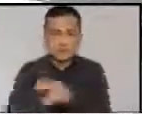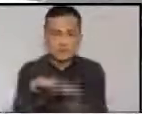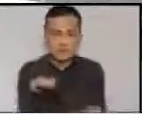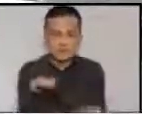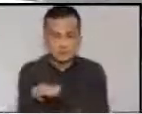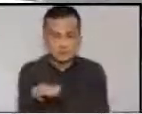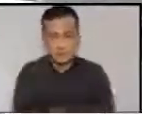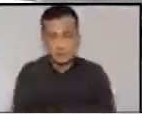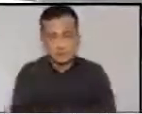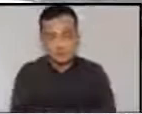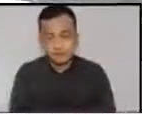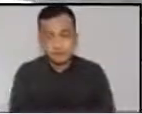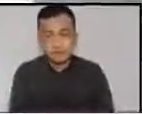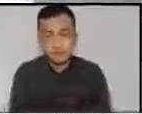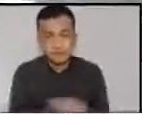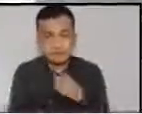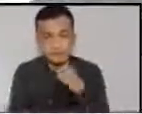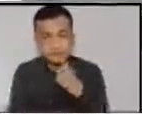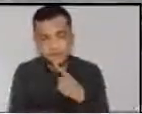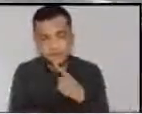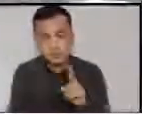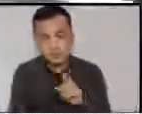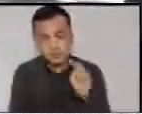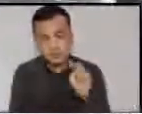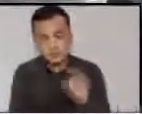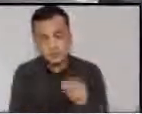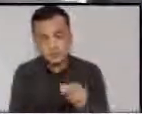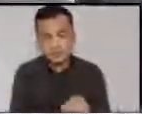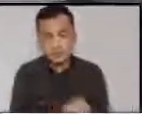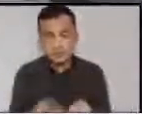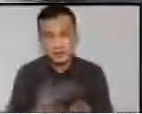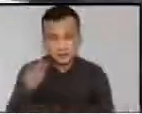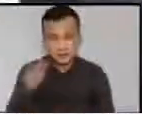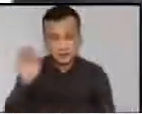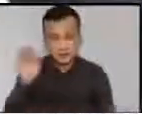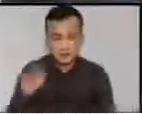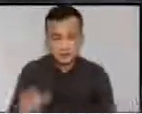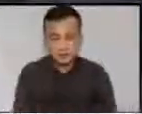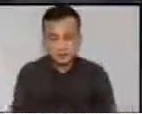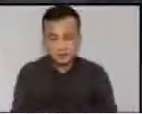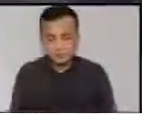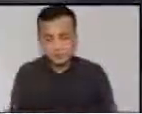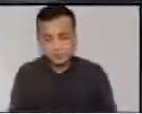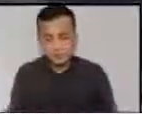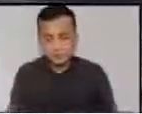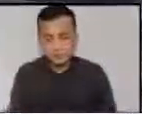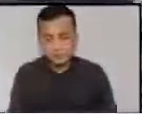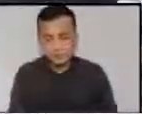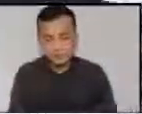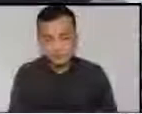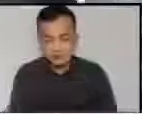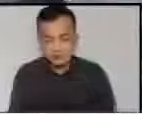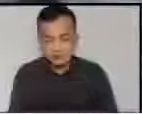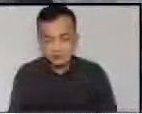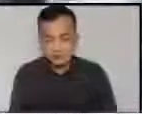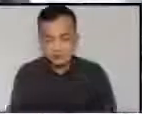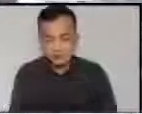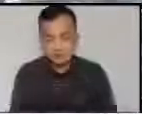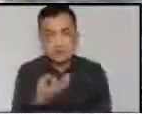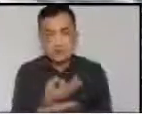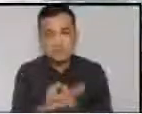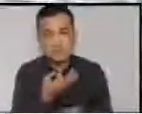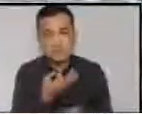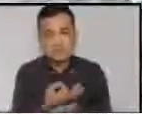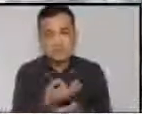At sa ngayon, Dayan, kung makikita nyo, gumaganda na yung panahon dito sa lugar at kalmado na rin po yung dagat. At yan muna ang latest mula dito